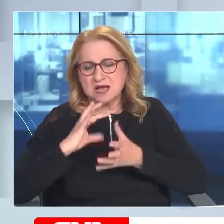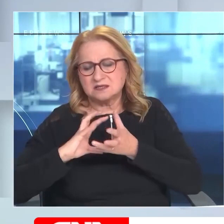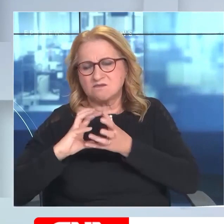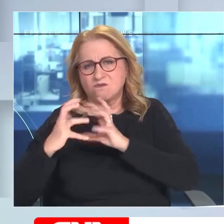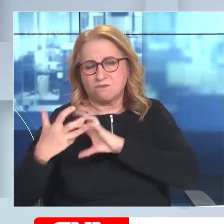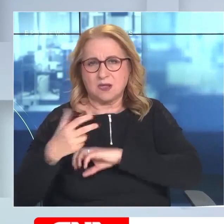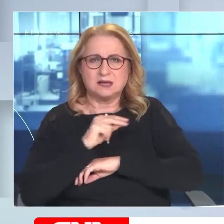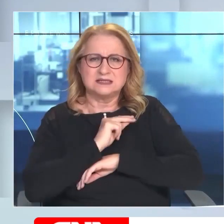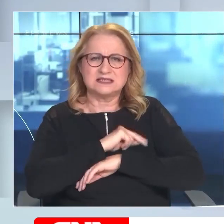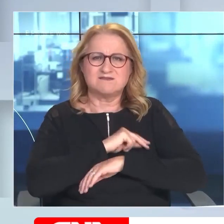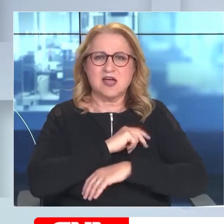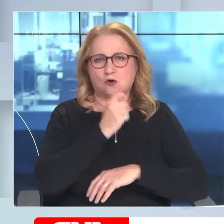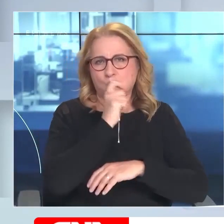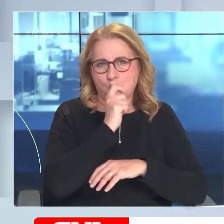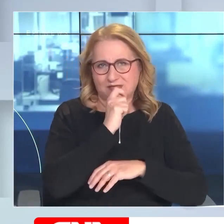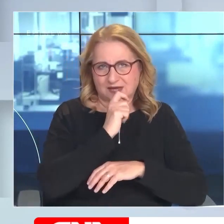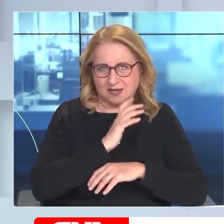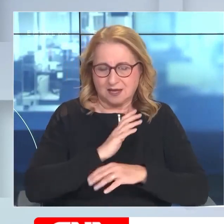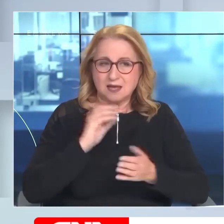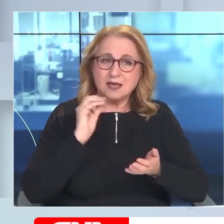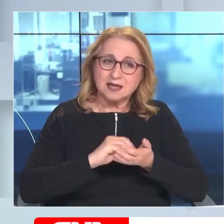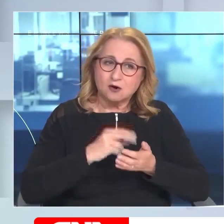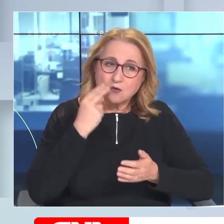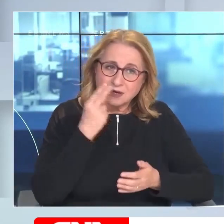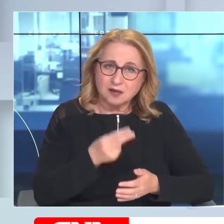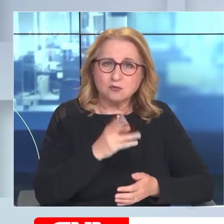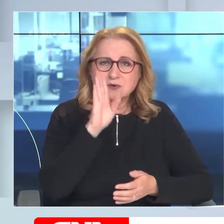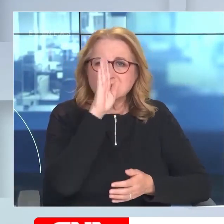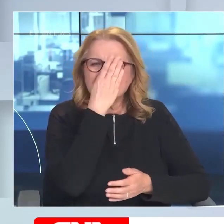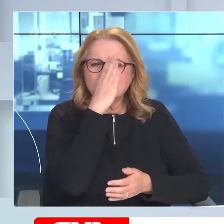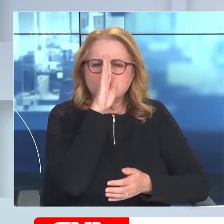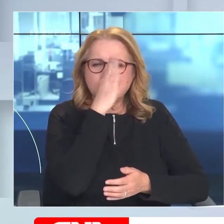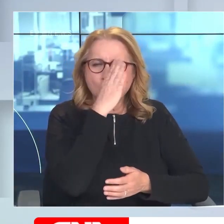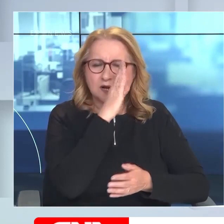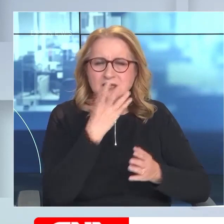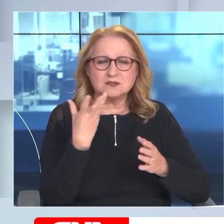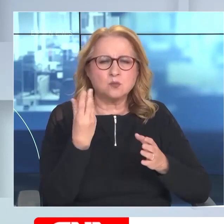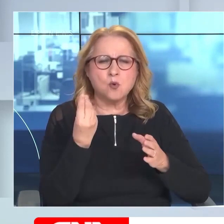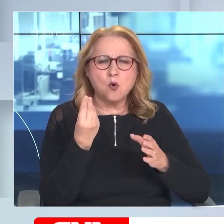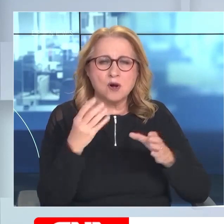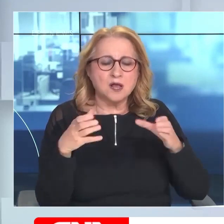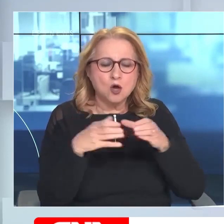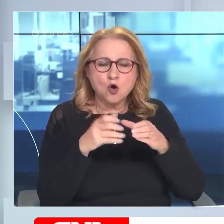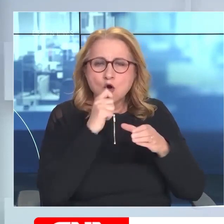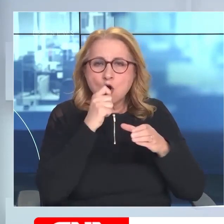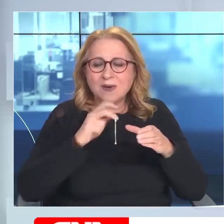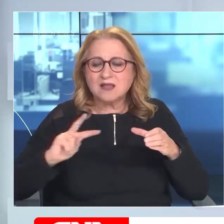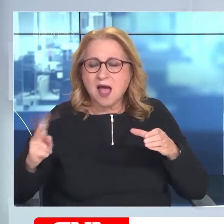να διαπιστώσουν και την υποκρισία των κομμάτων της αντιπολίτευσης. Εκείνων που